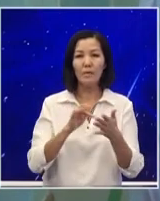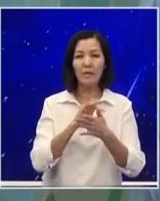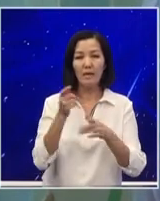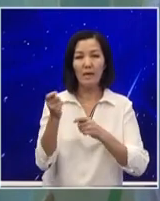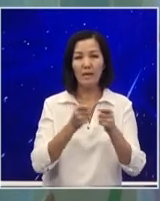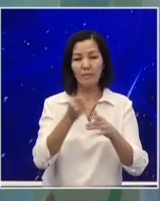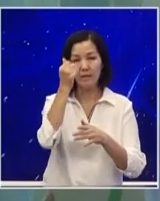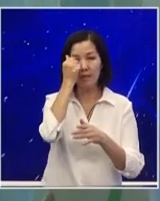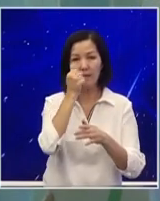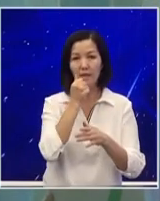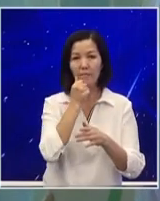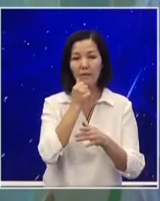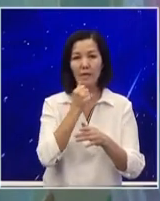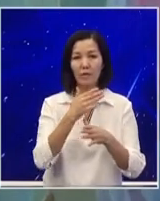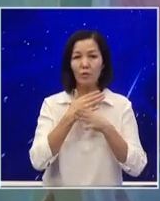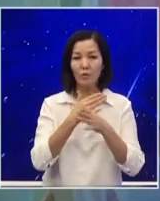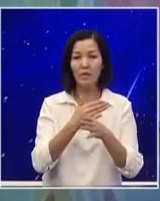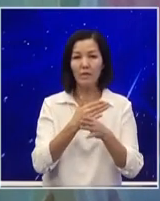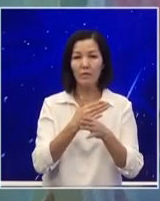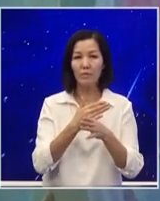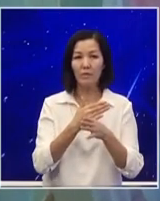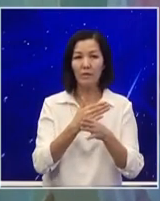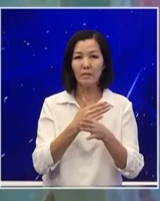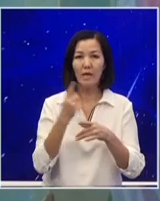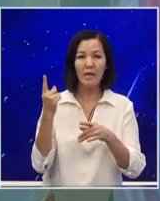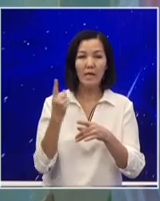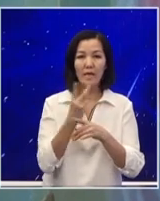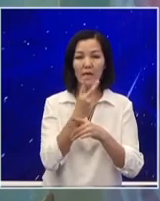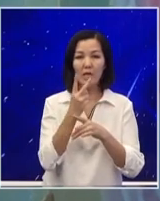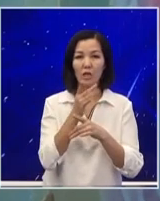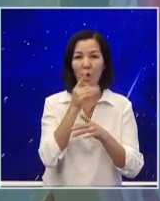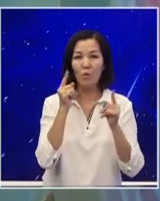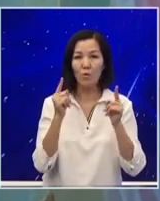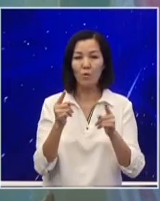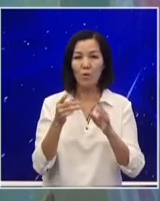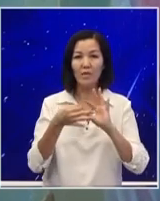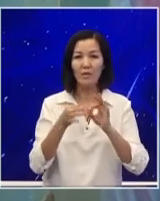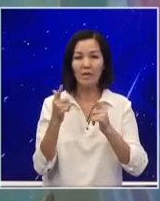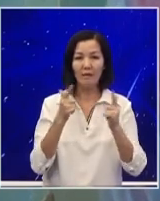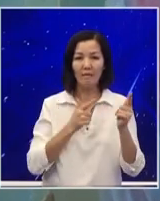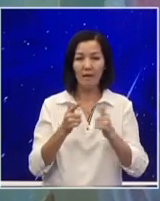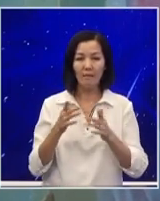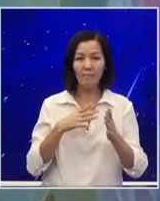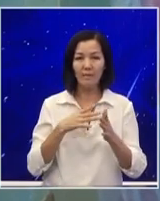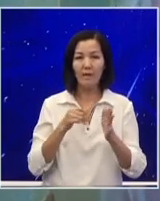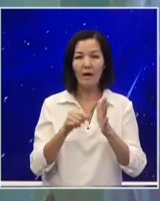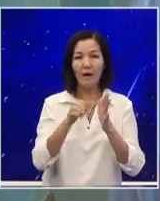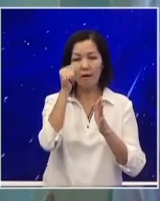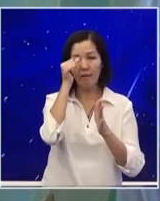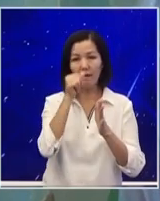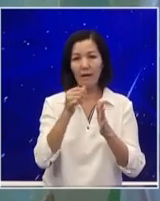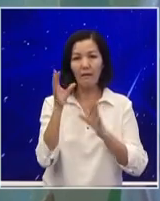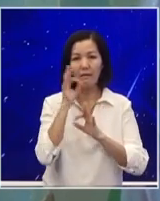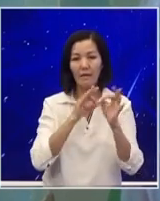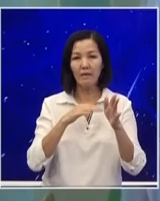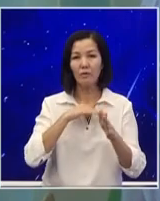әкімдігіне алғысымыз шексіз. Сол кісілердің арқасында екінші толқынға дайындығымыз тыңғылықты жасалды. Алтайға жеткілікті